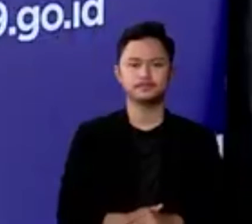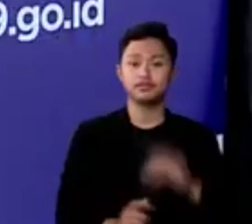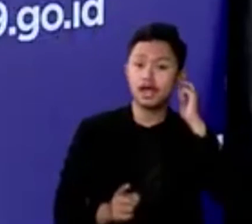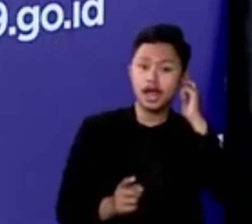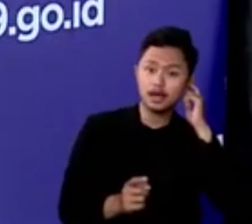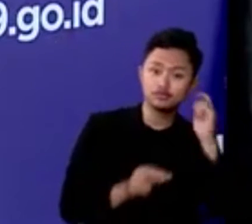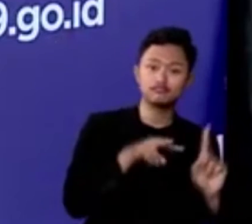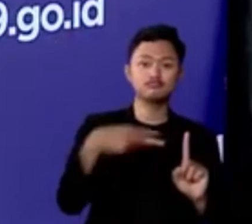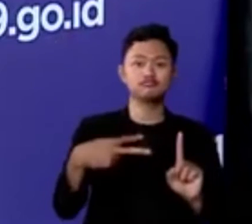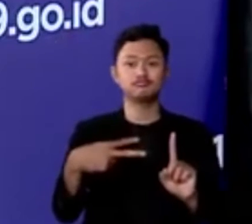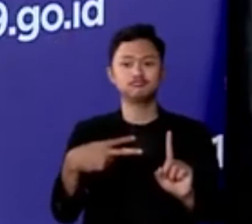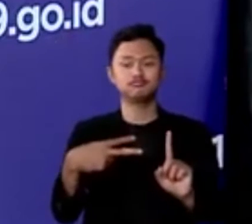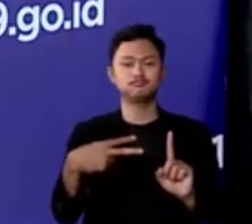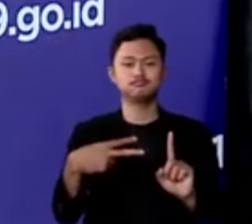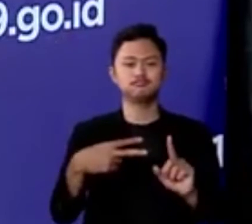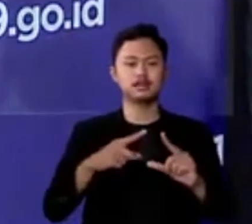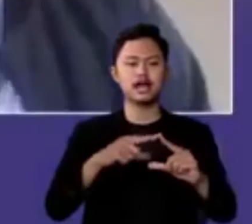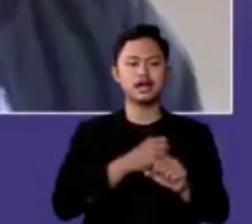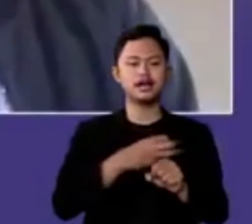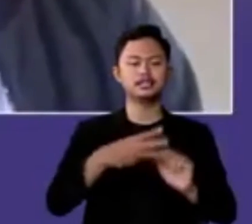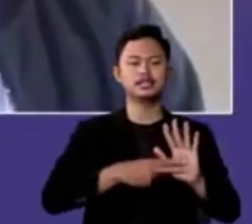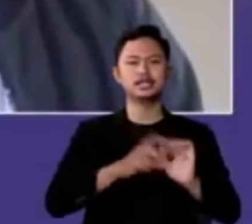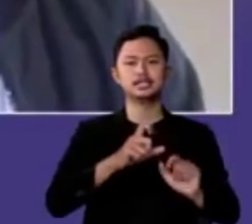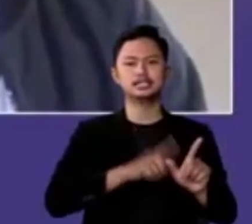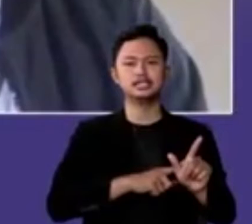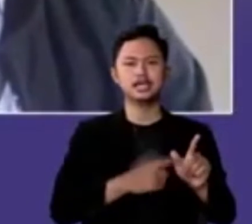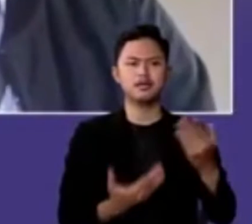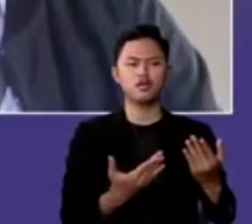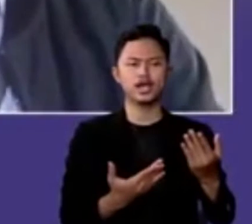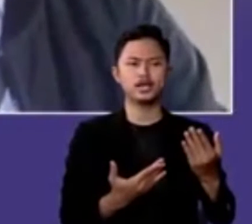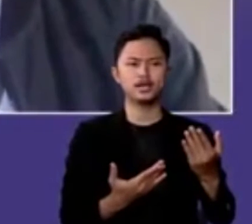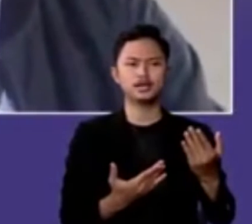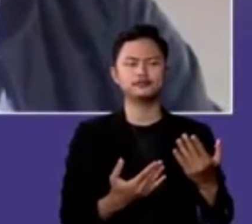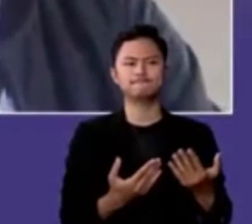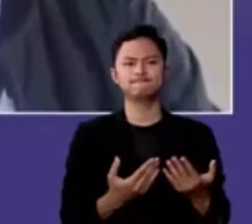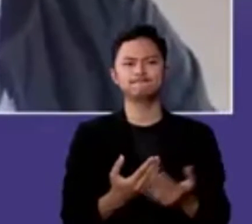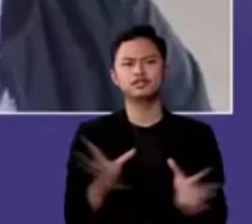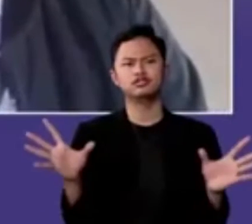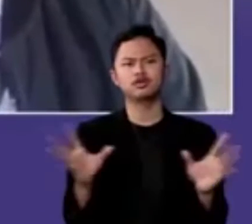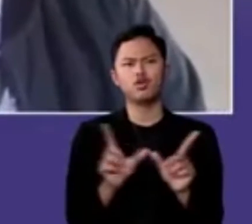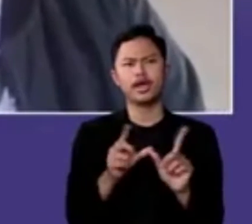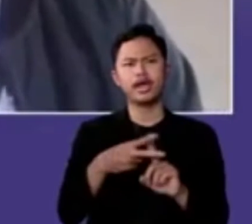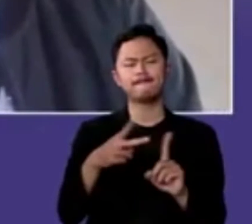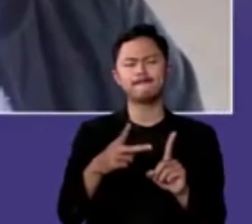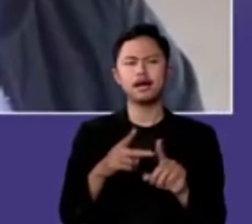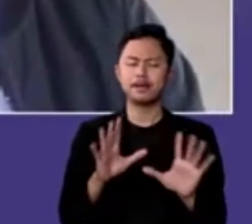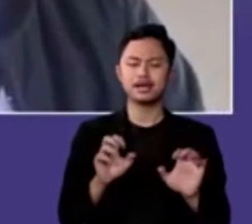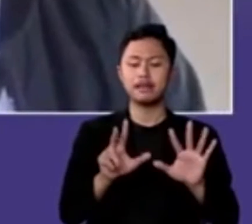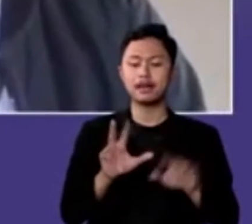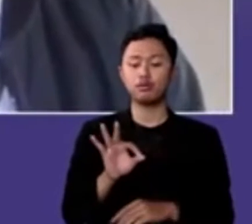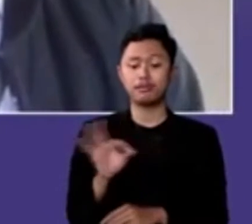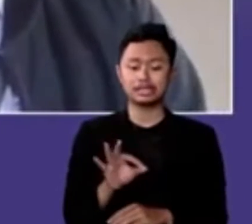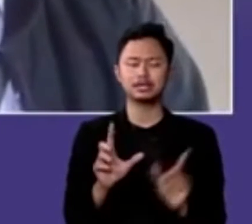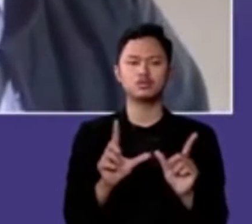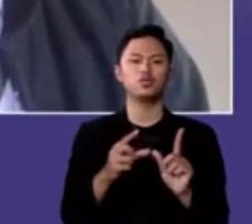kalau dari sisi di resize sendiri ipar presentasinya mungkin sekarang Wow Om yang paling banyak yaitu 80%